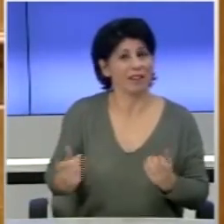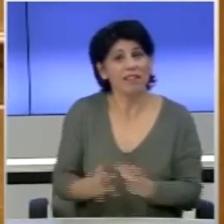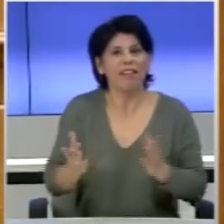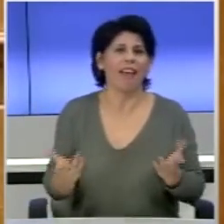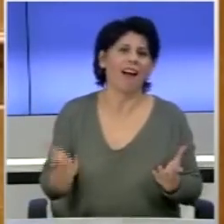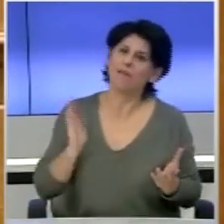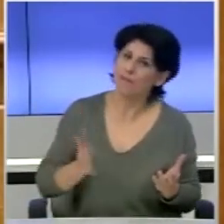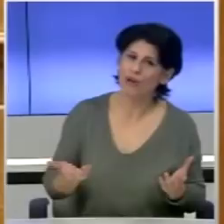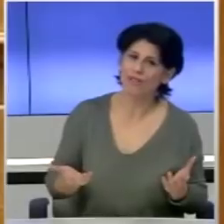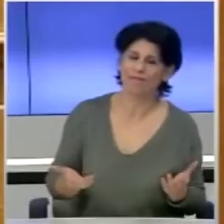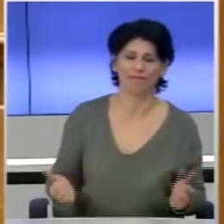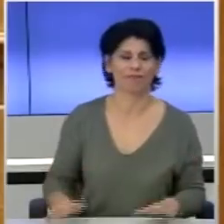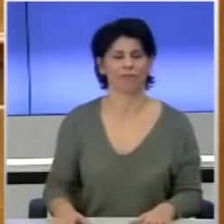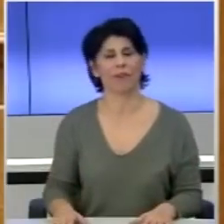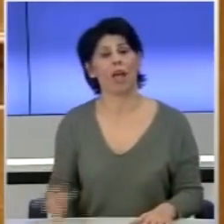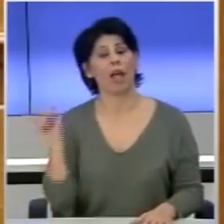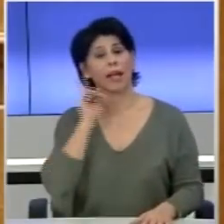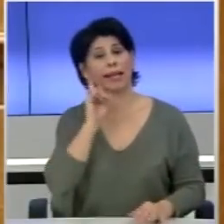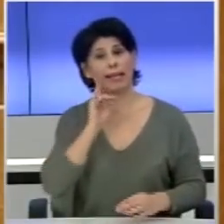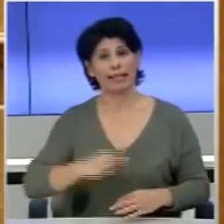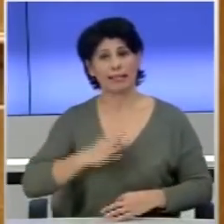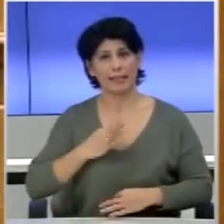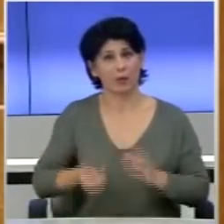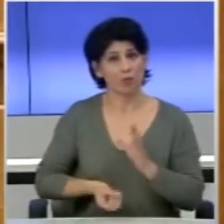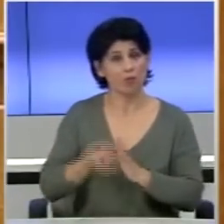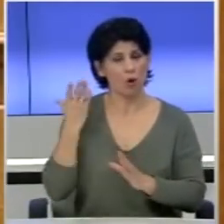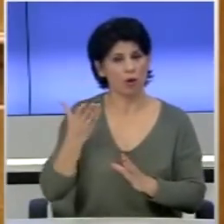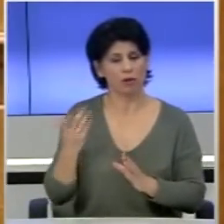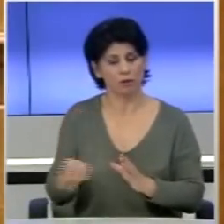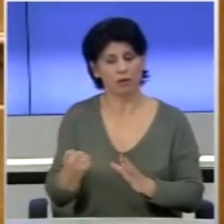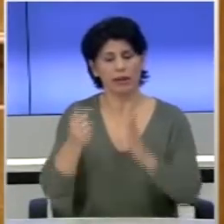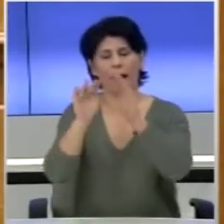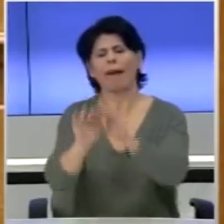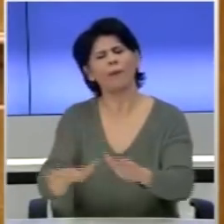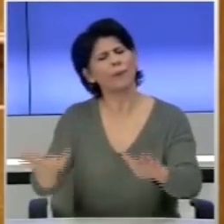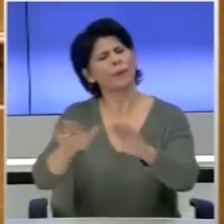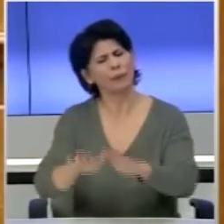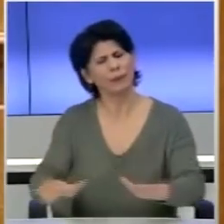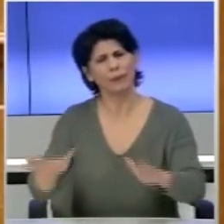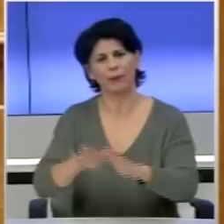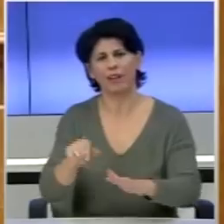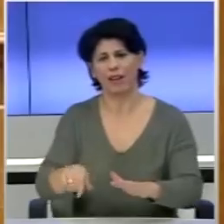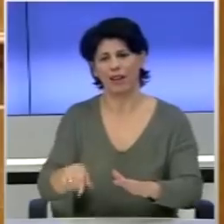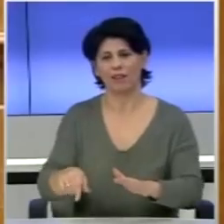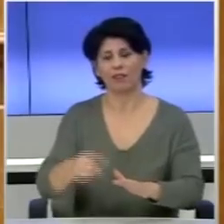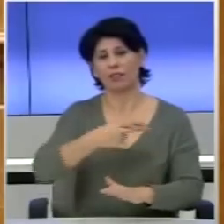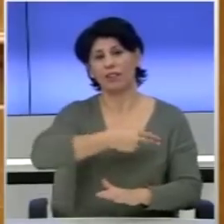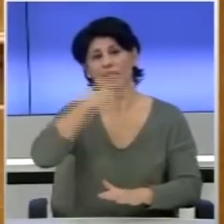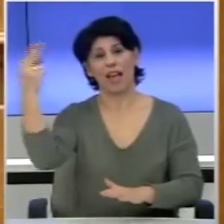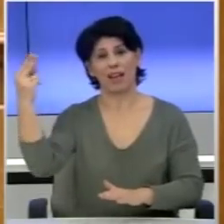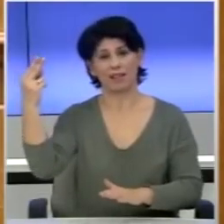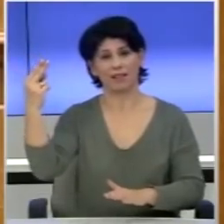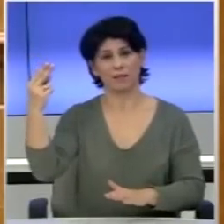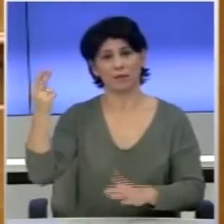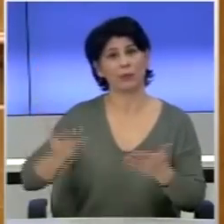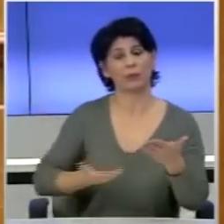τυχαία. Κυρίες και κύριοι, η νέα εκδοχή του εφησυχασμού είναι η περιβόητη προσφυγή